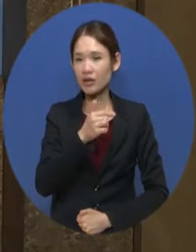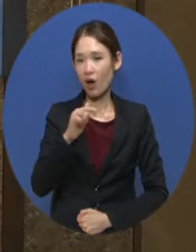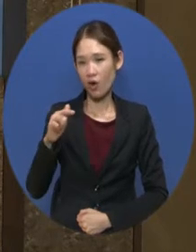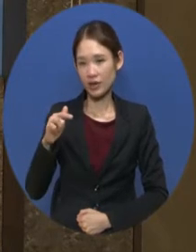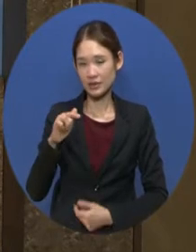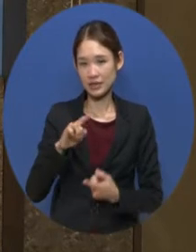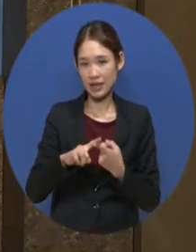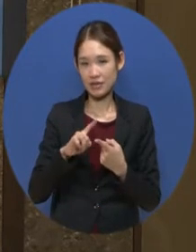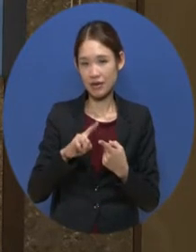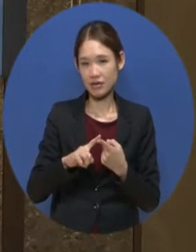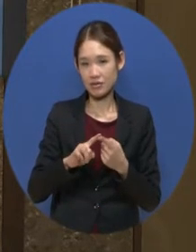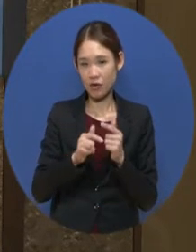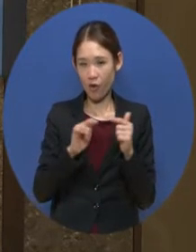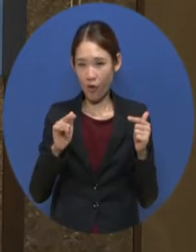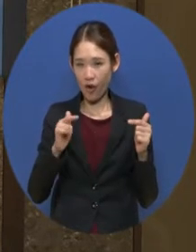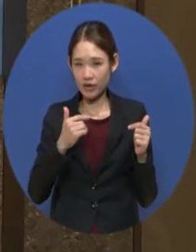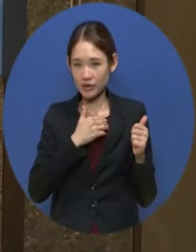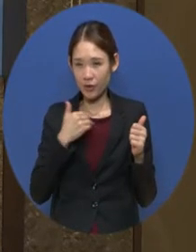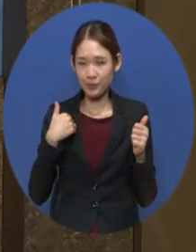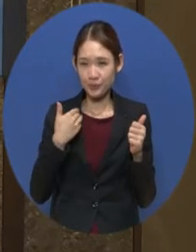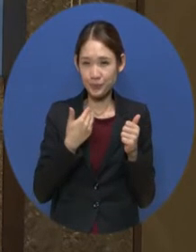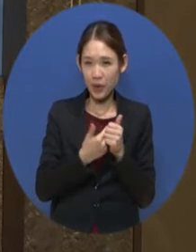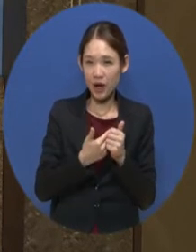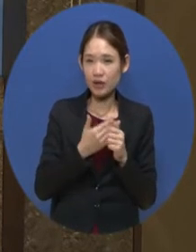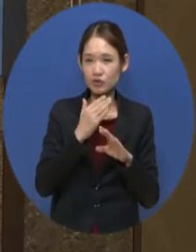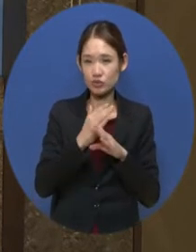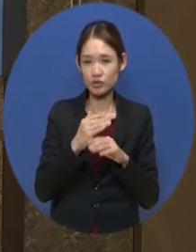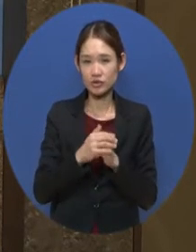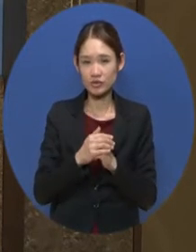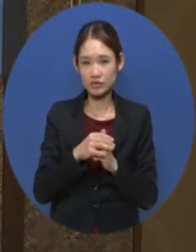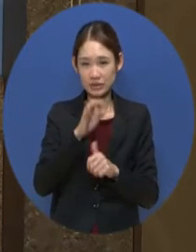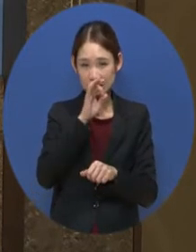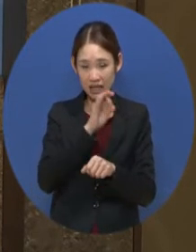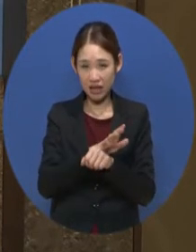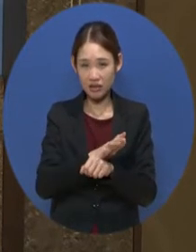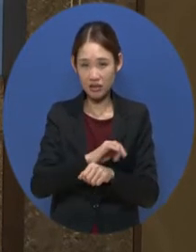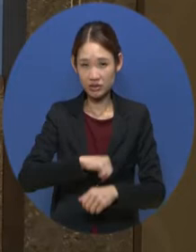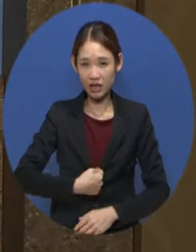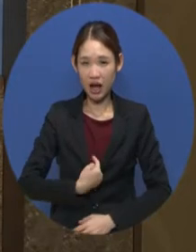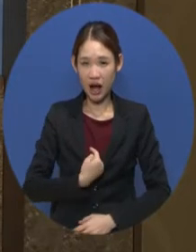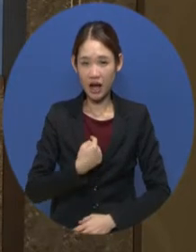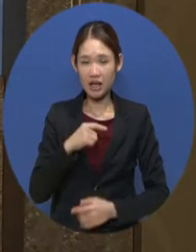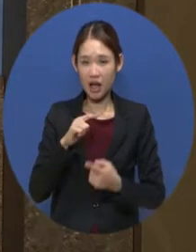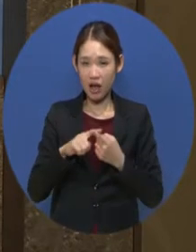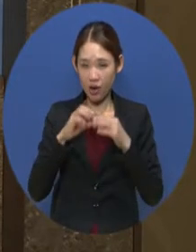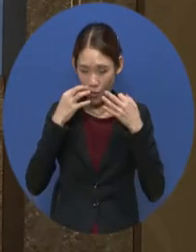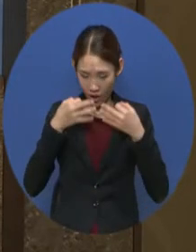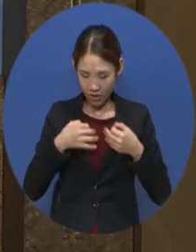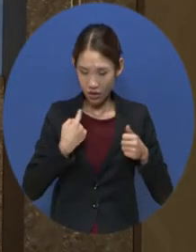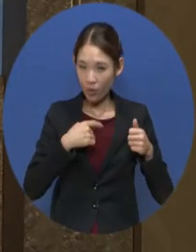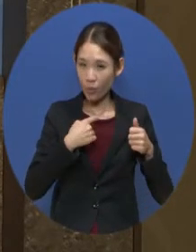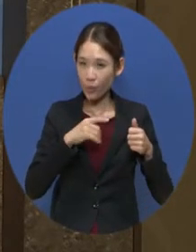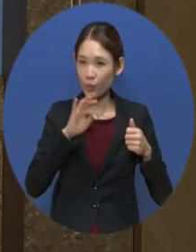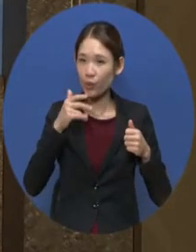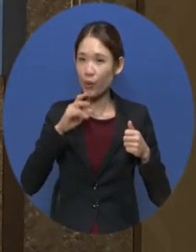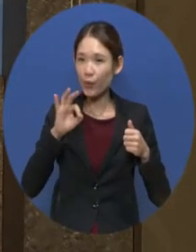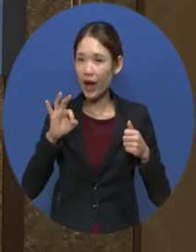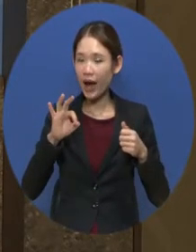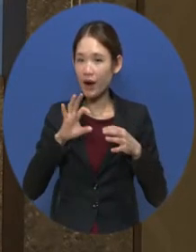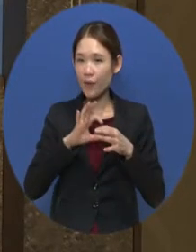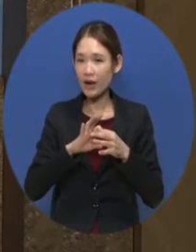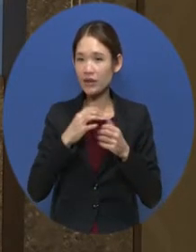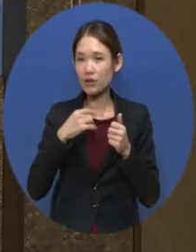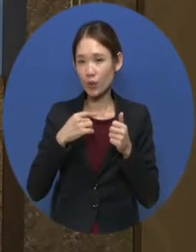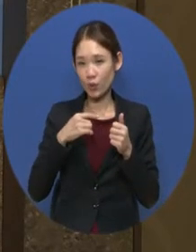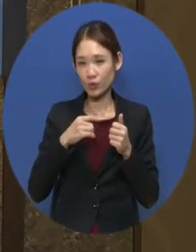다각적으로 저희가 충족을 시켜드리고 있는데요. 단순하게 뭐 자기에 대한 어떤 교양적인 서비스